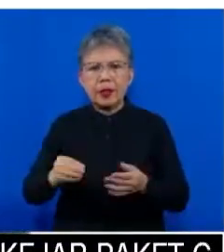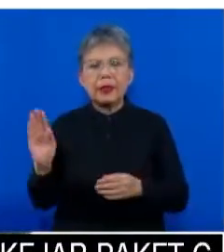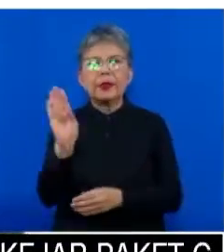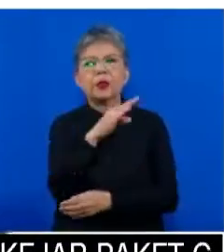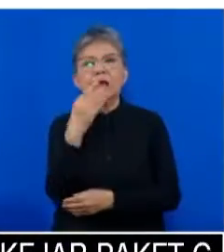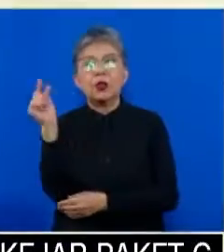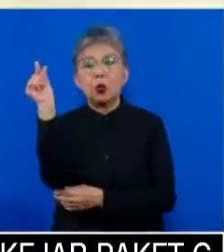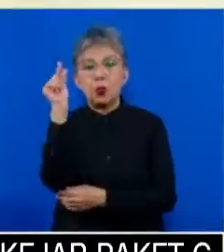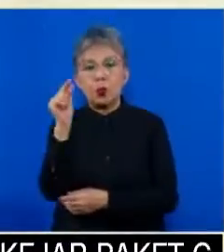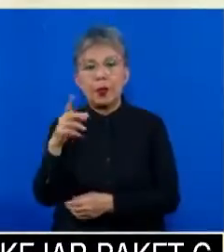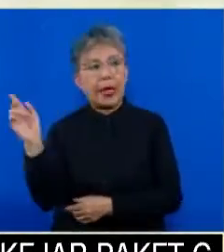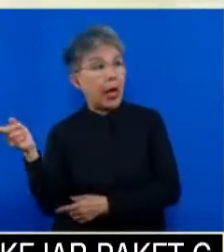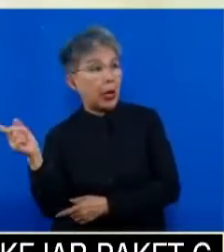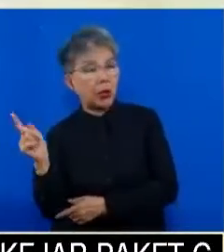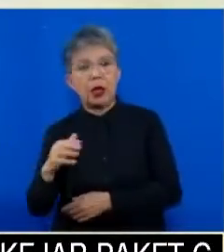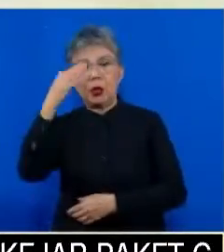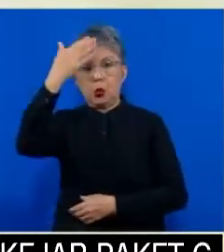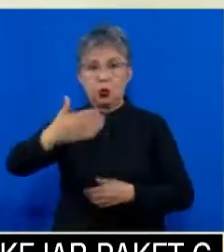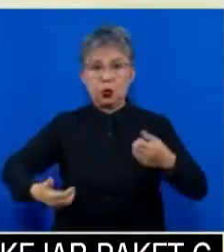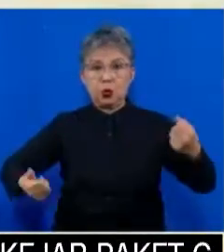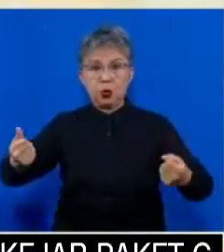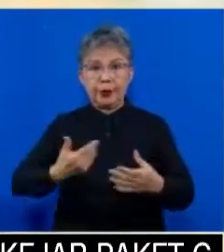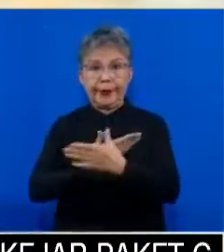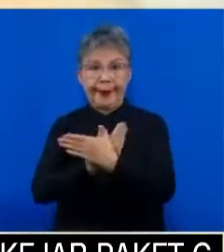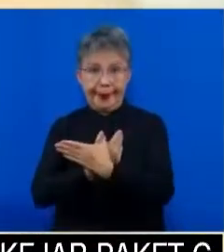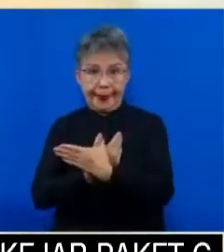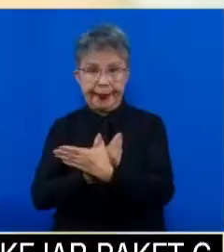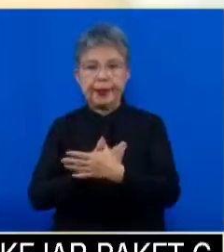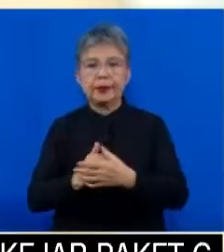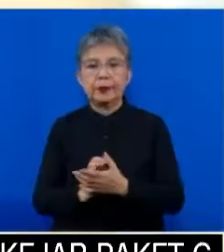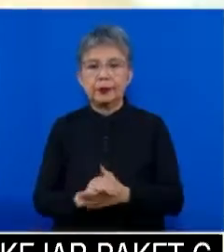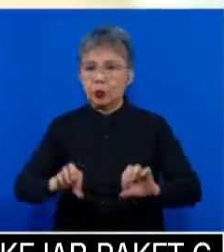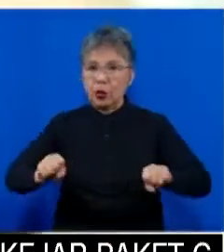transportasi umum seperti angkot dan bus Transjakarta.